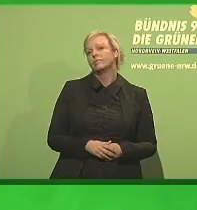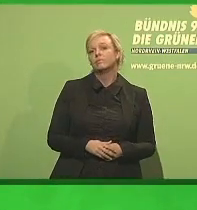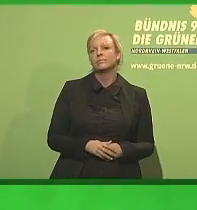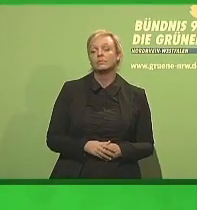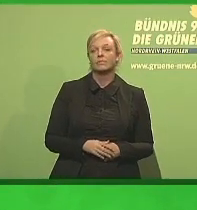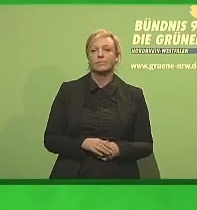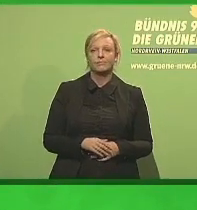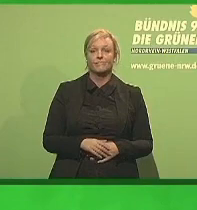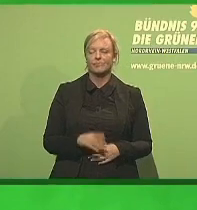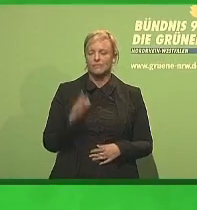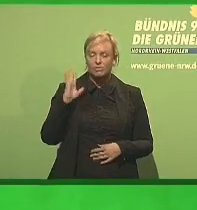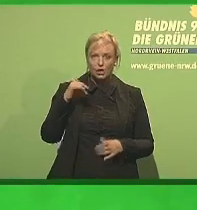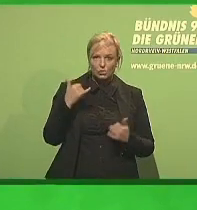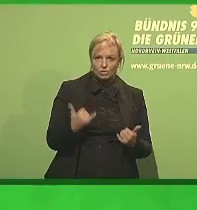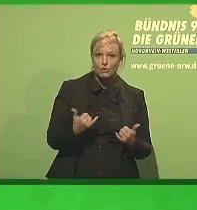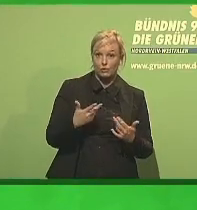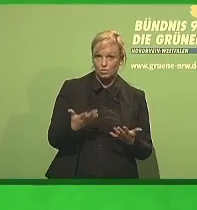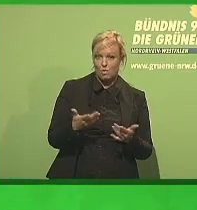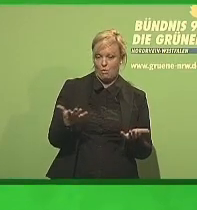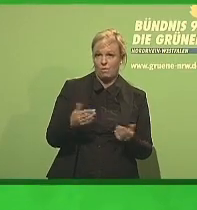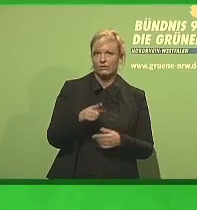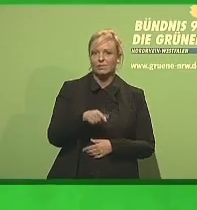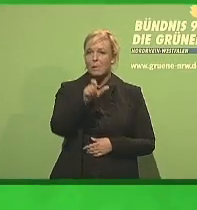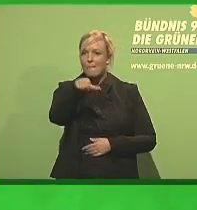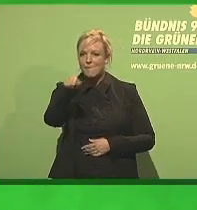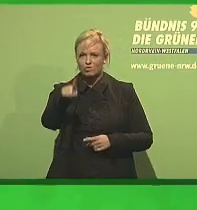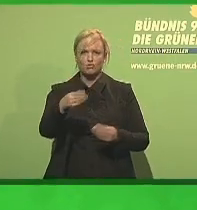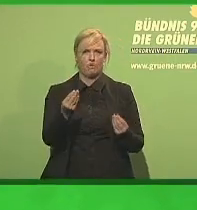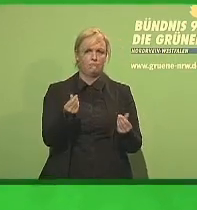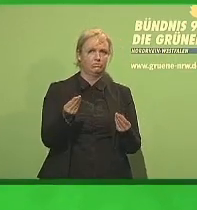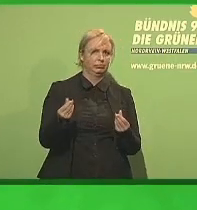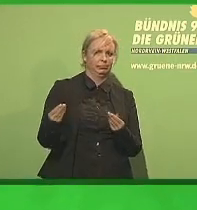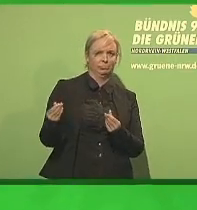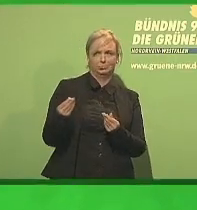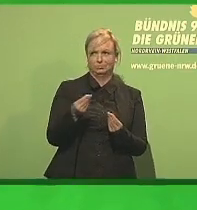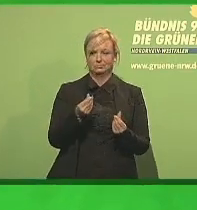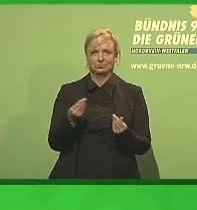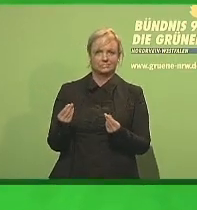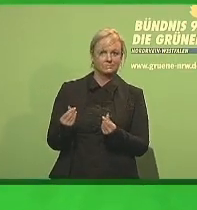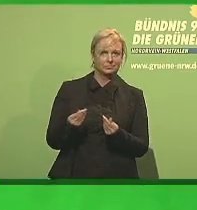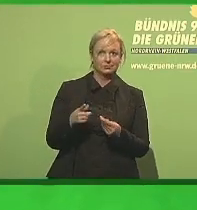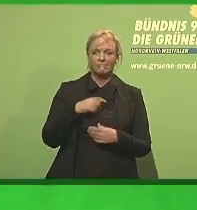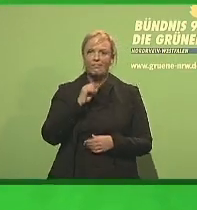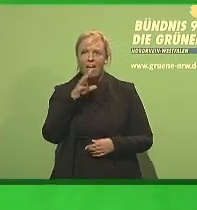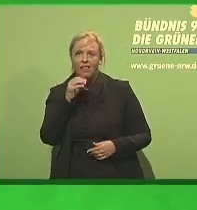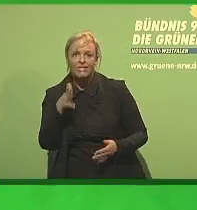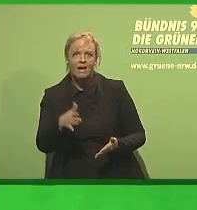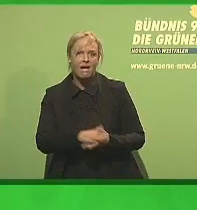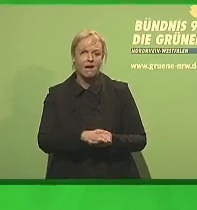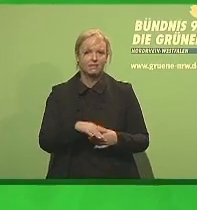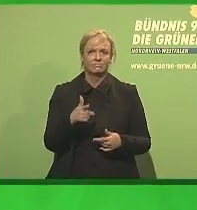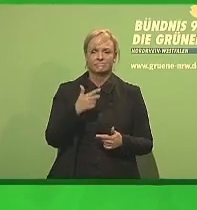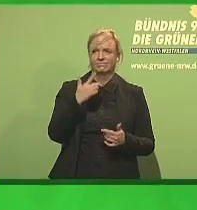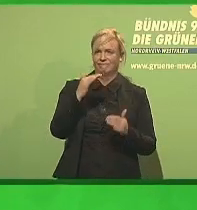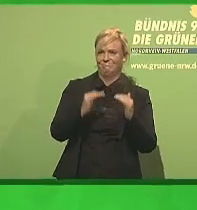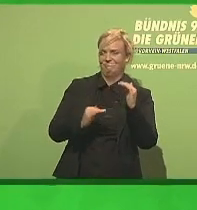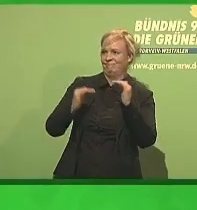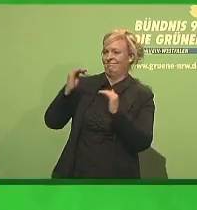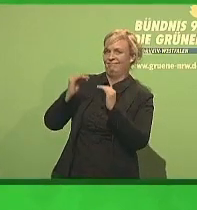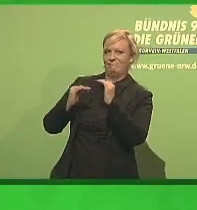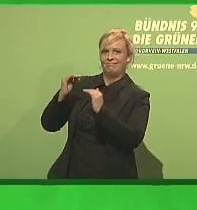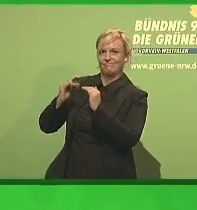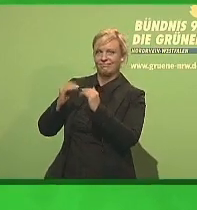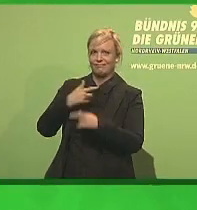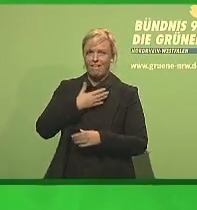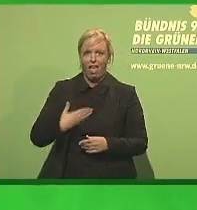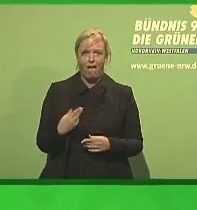Längst ist es so, dass die Menschen spüren, das spüren sie doch alle und wir auch im Alltag, die ungleiche Verteilung von Arm